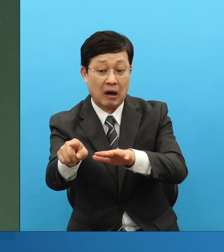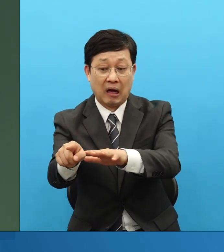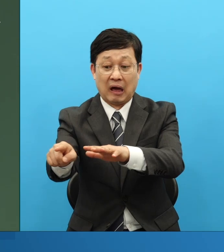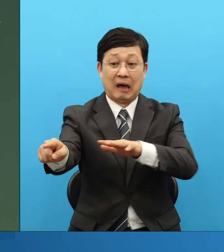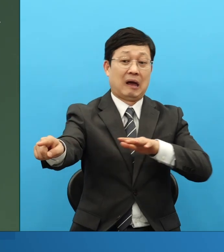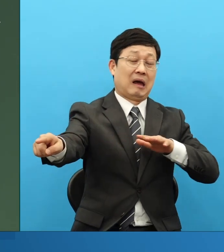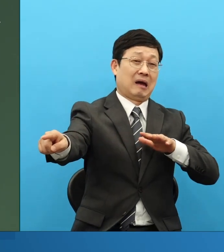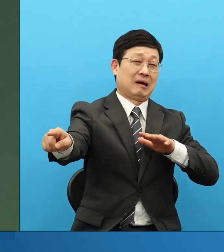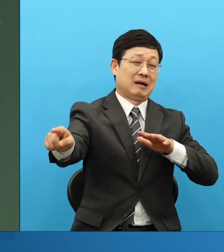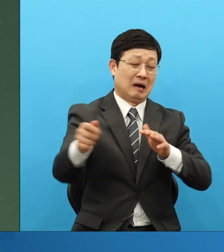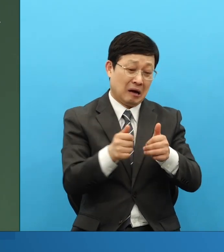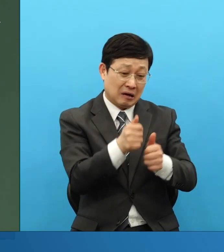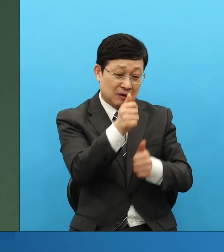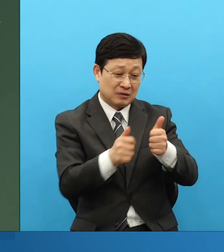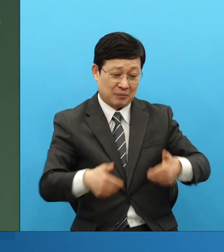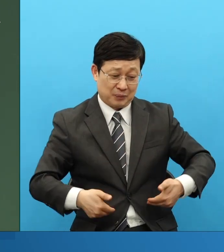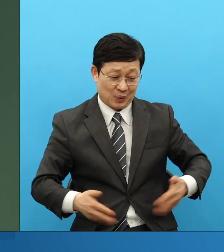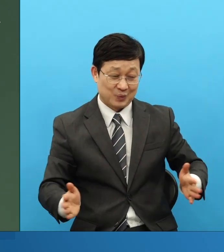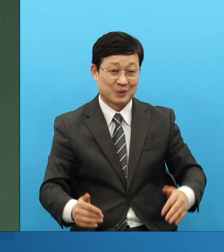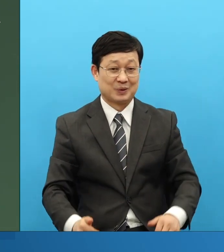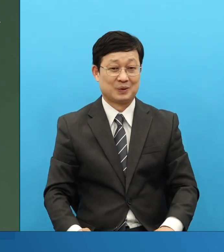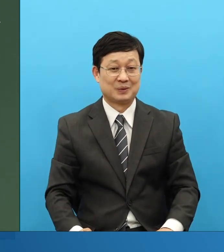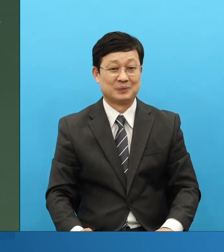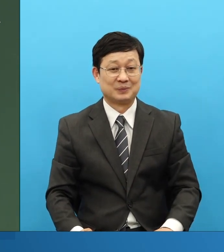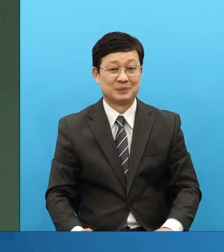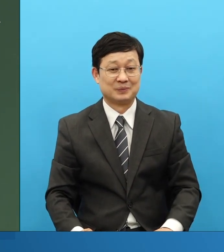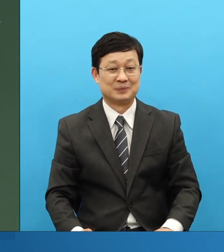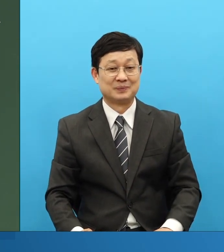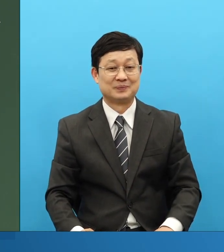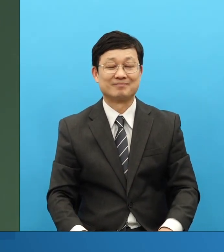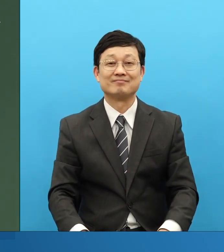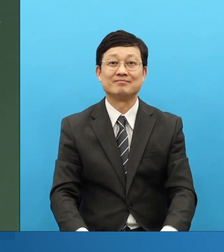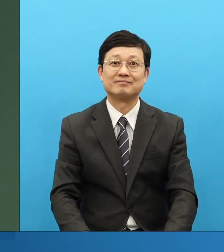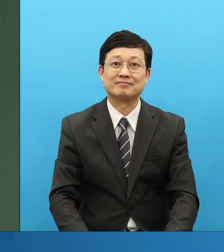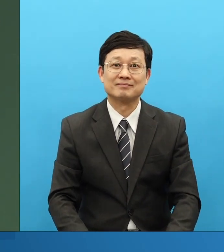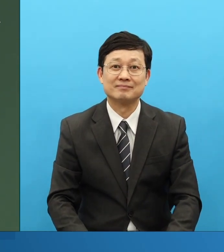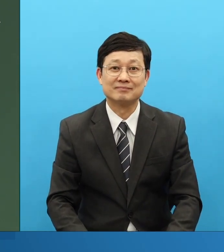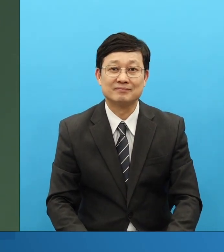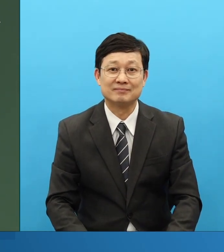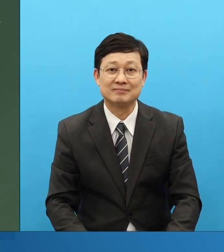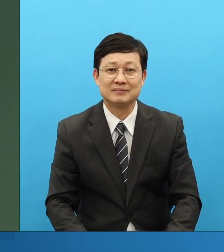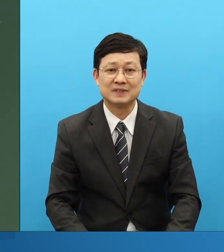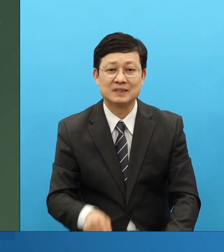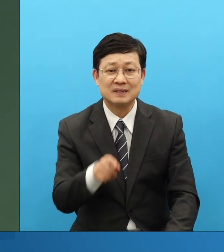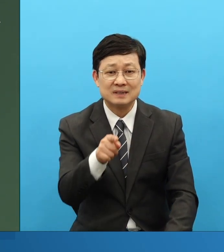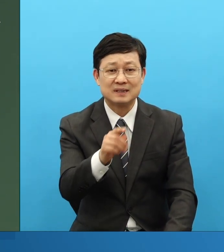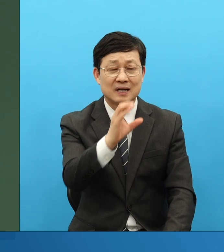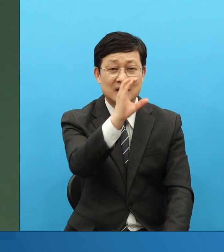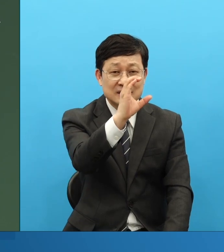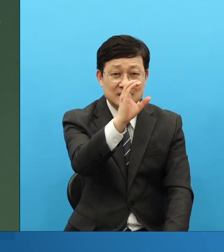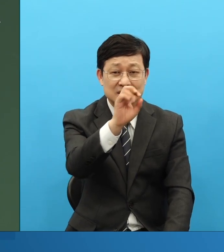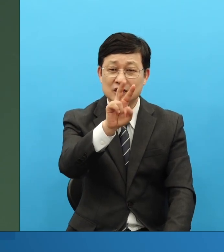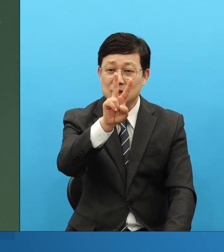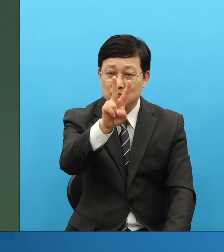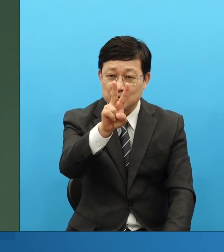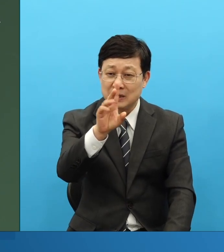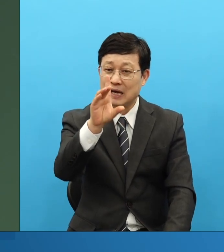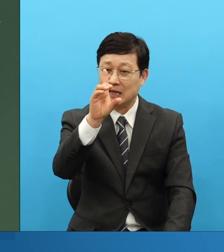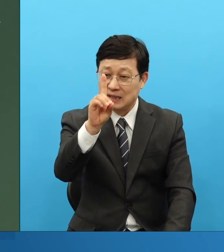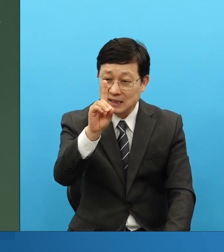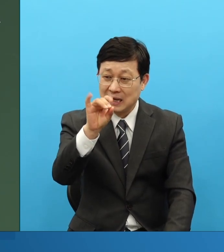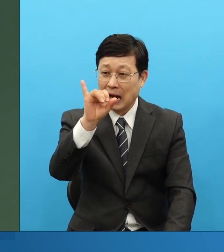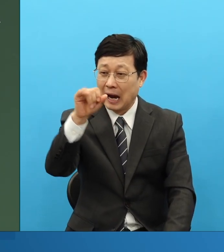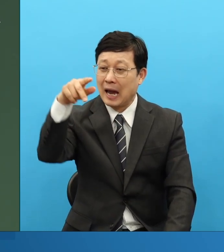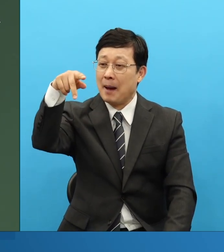모든 부분에 앞서가고 That 있습니다. we're going ahead in all aspects. 그게 CVDIP입니다. That is our 그렇죠. CVDIP. Isn't 이미